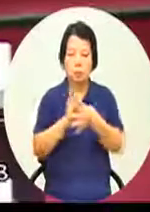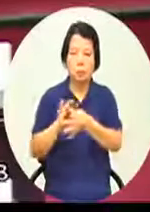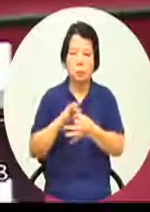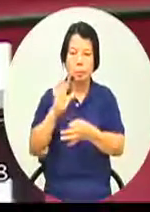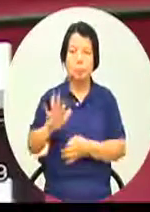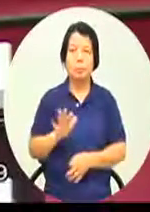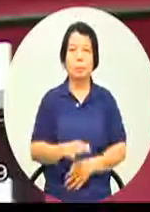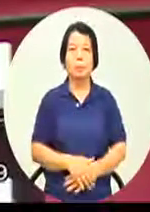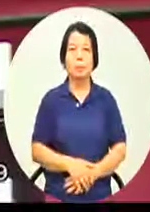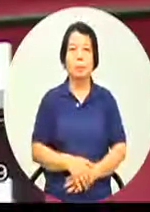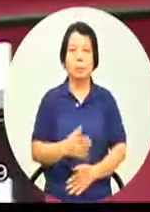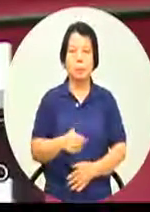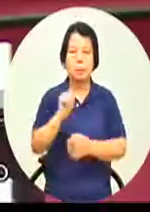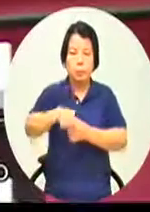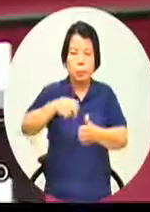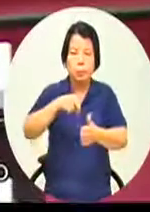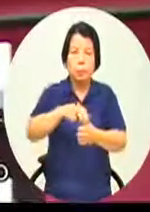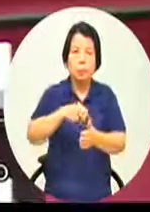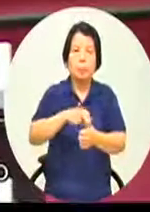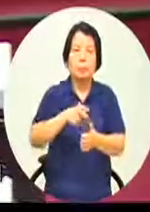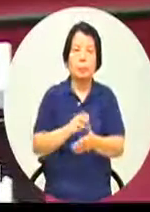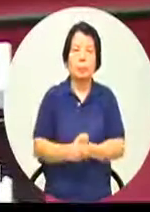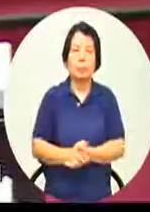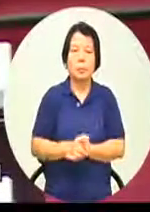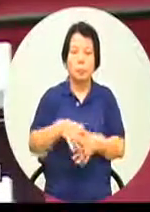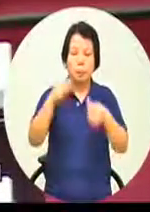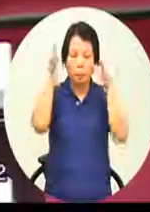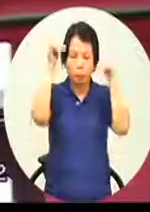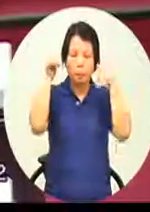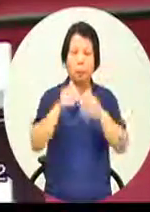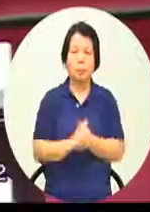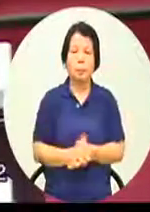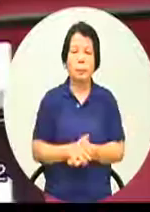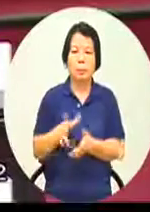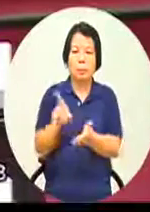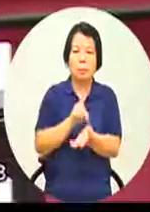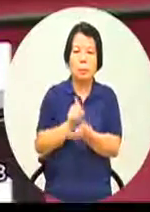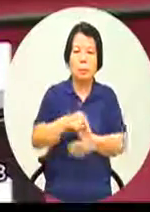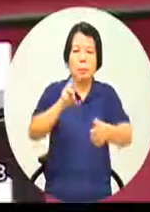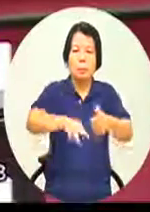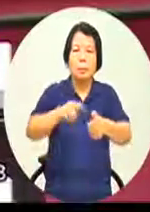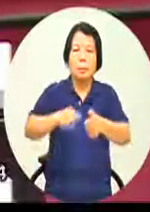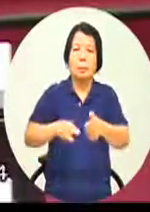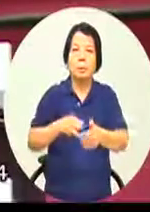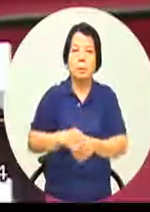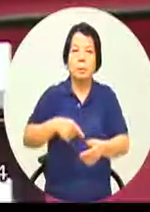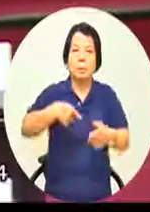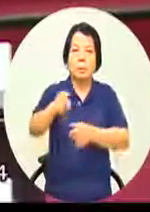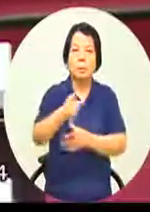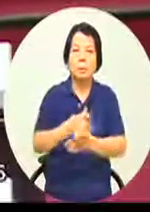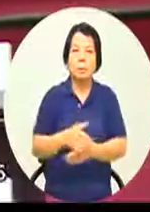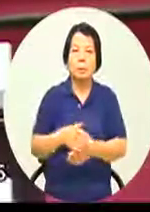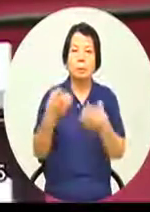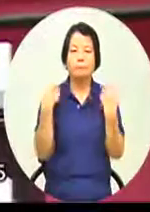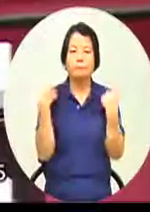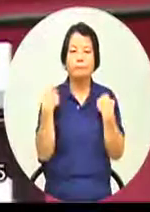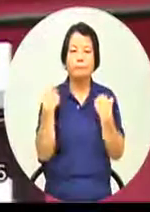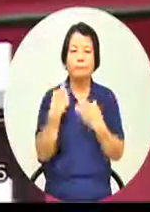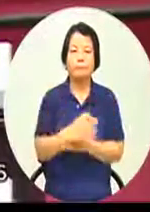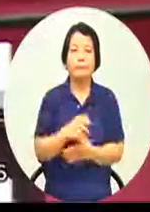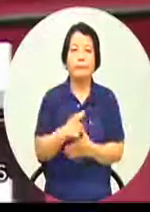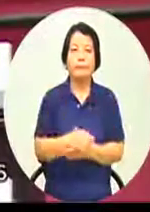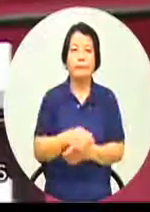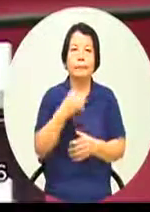呢，来认养这个权资，然后呢，借由训练执行任务。那比如说社会